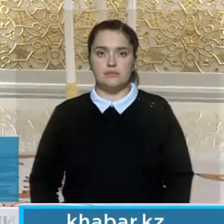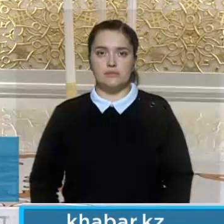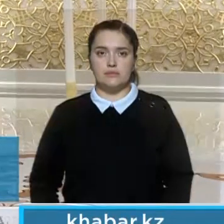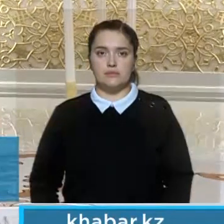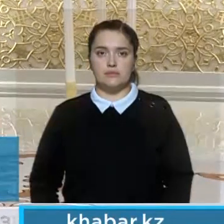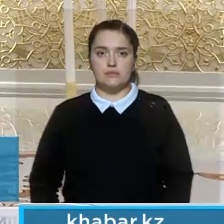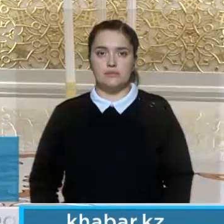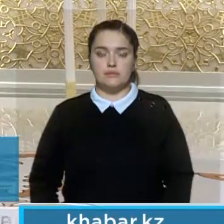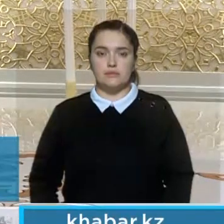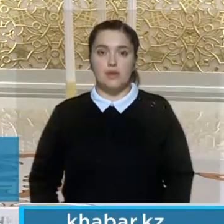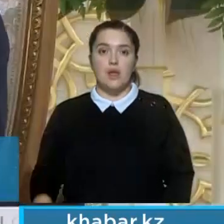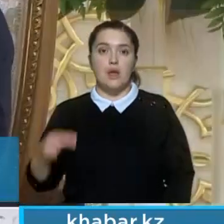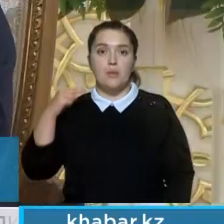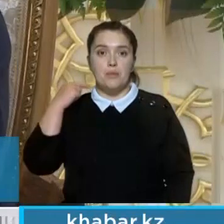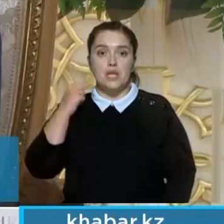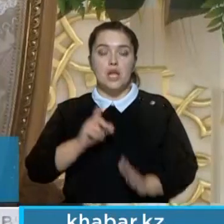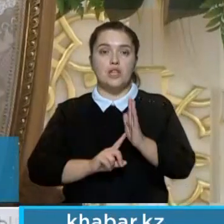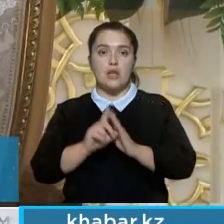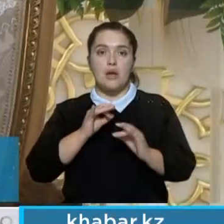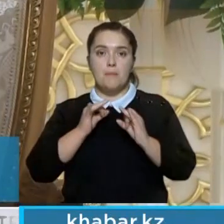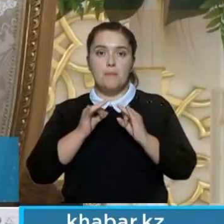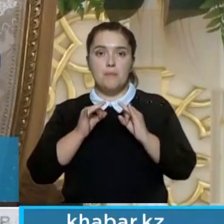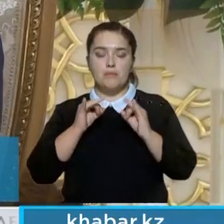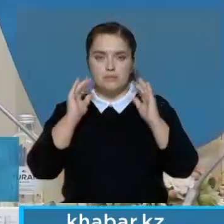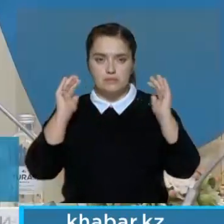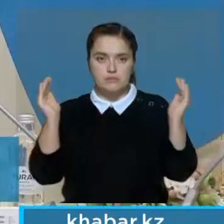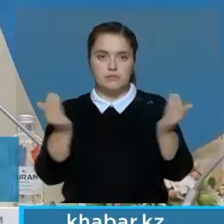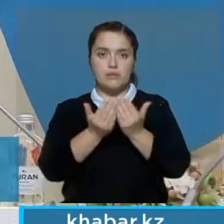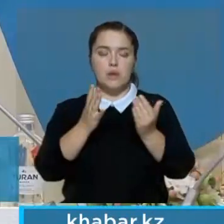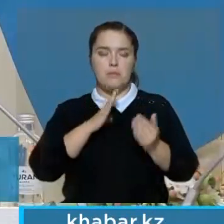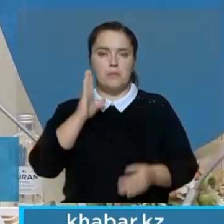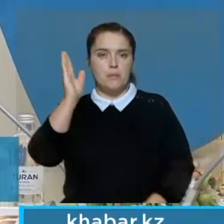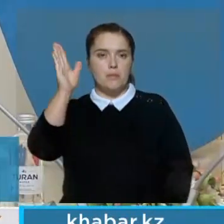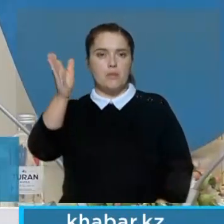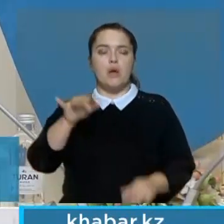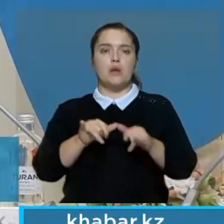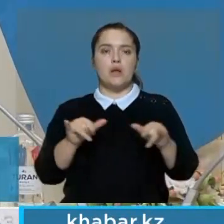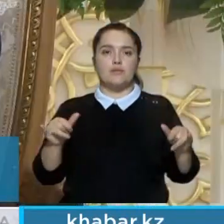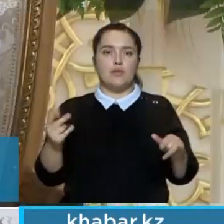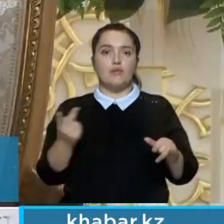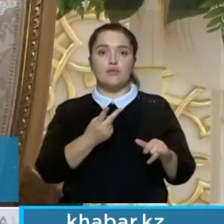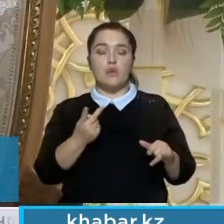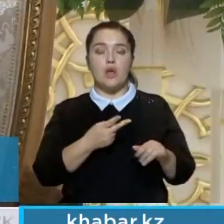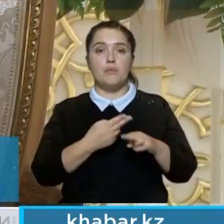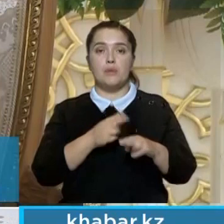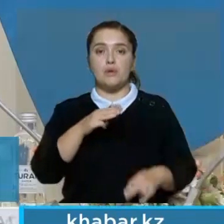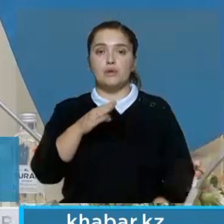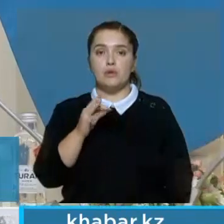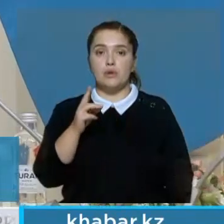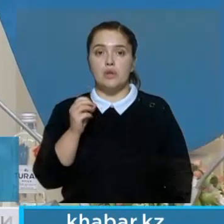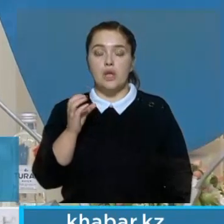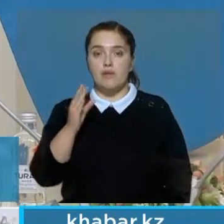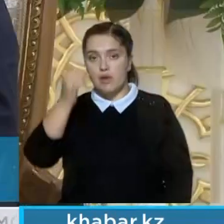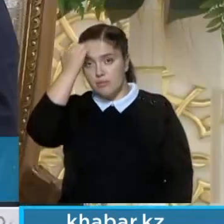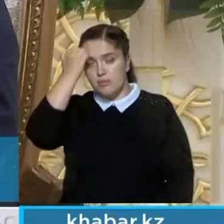После приветственной части президенты начали переговоры в узком формате, обсуждали перспективы развития двусторонних отношений. Касым-Жомарт Токаев